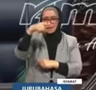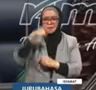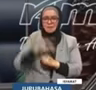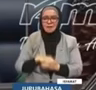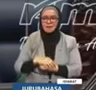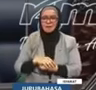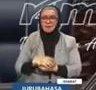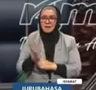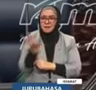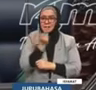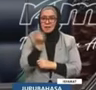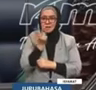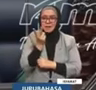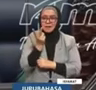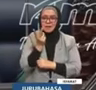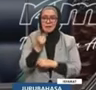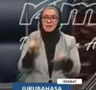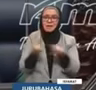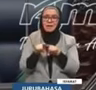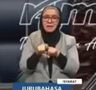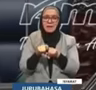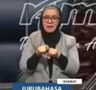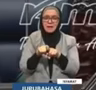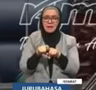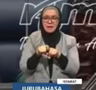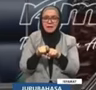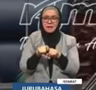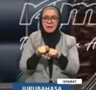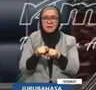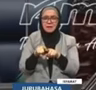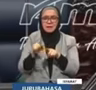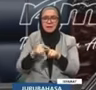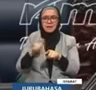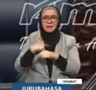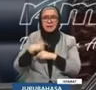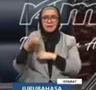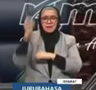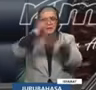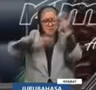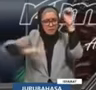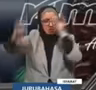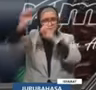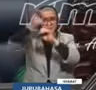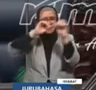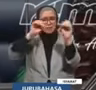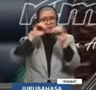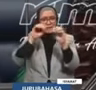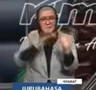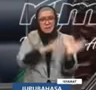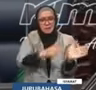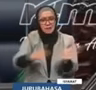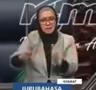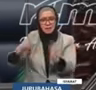merupakan rondaan terkoordinasi yang dilaksanakan dengan melibatkan